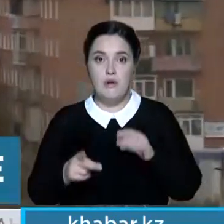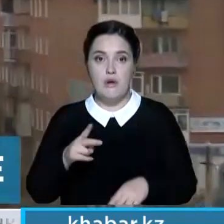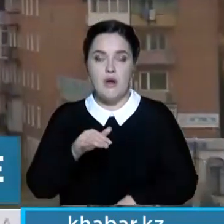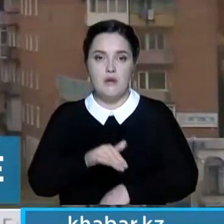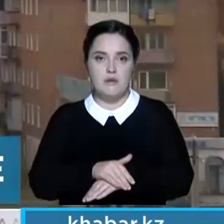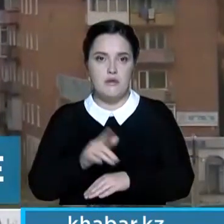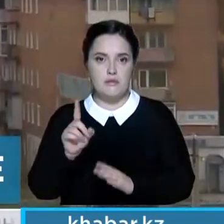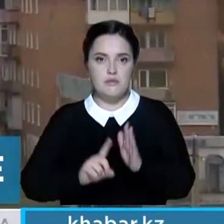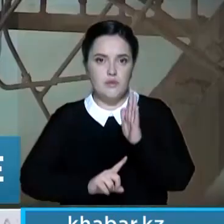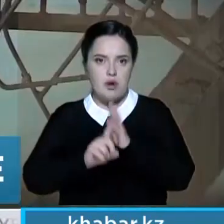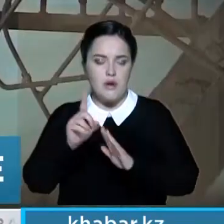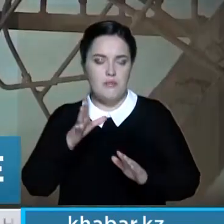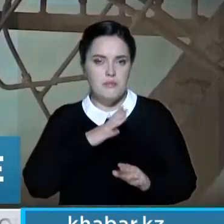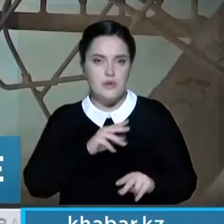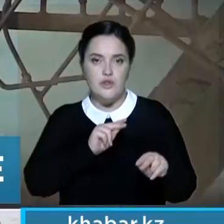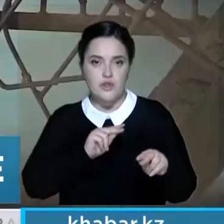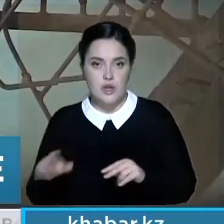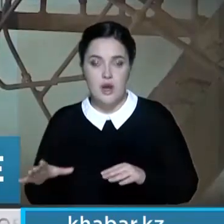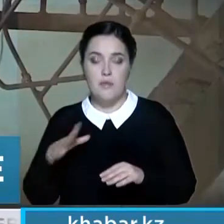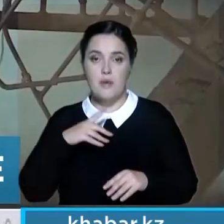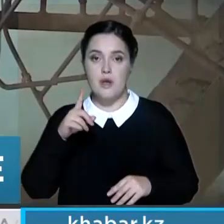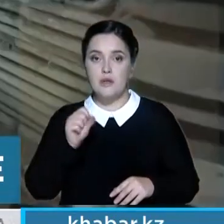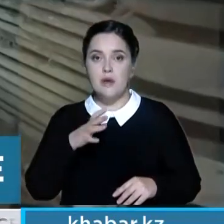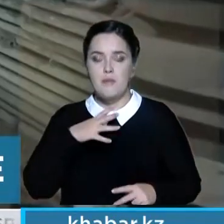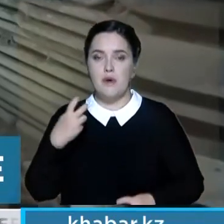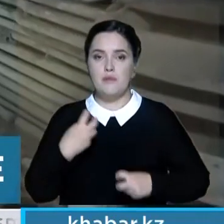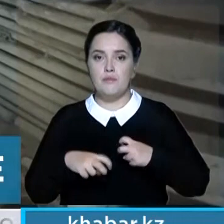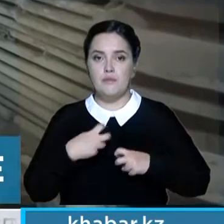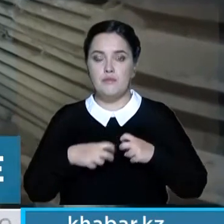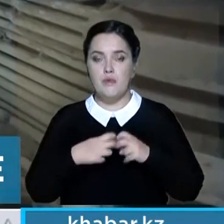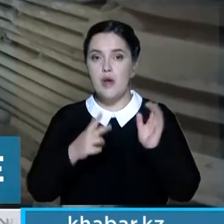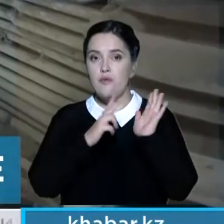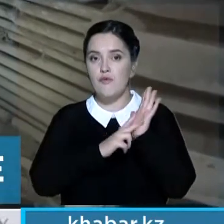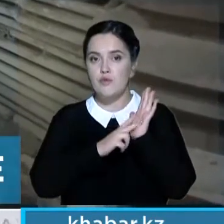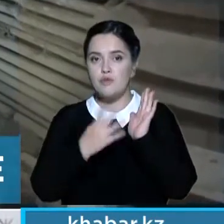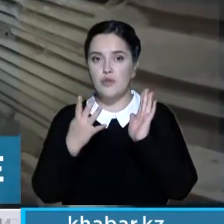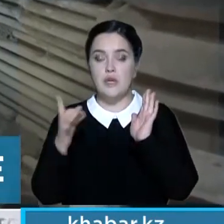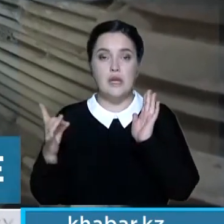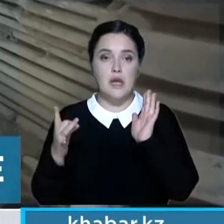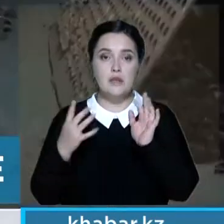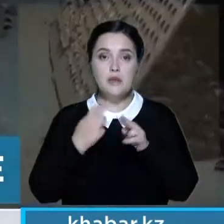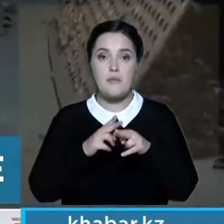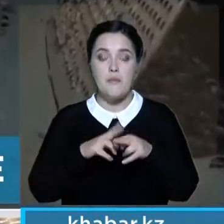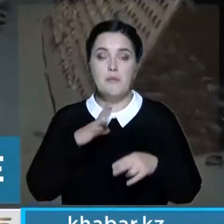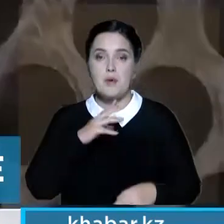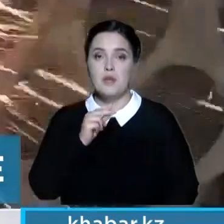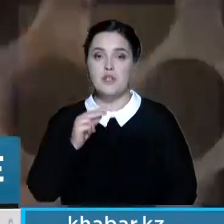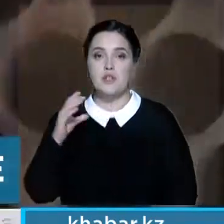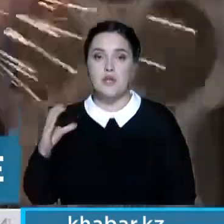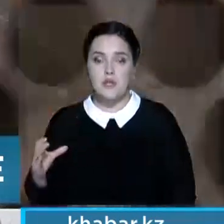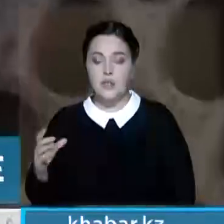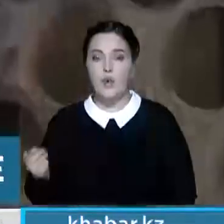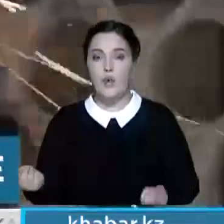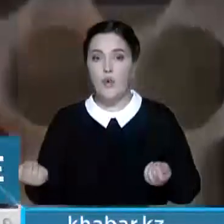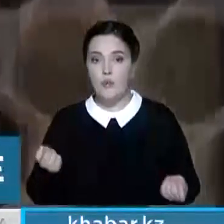начало большой эпопеи. За весь сезон котлоагрегаты здесь выходили из строя 84 раза. Пришлось вводить режим ЧС, а